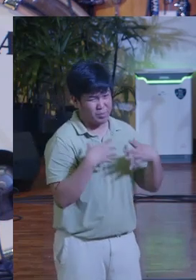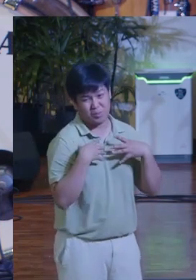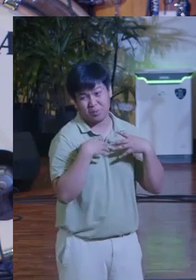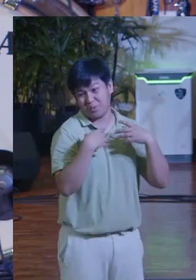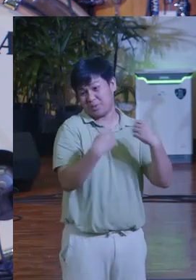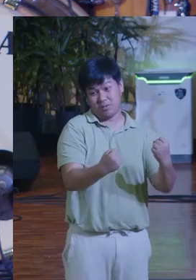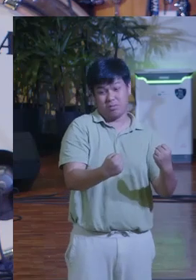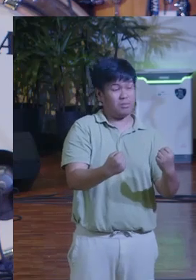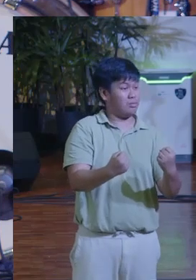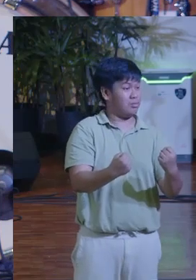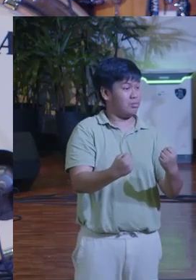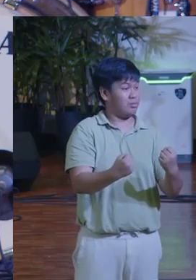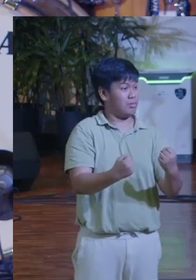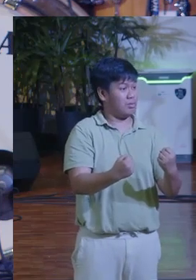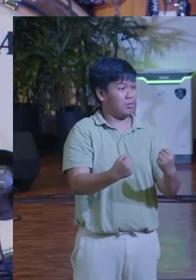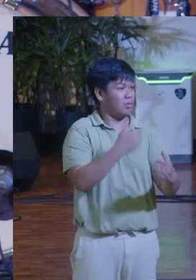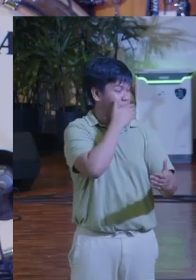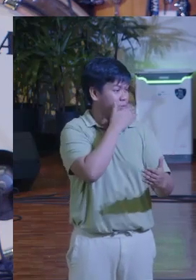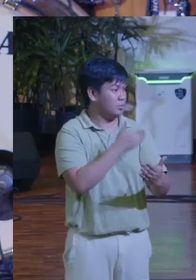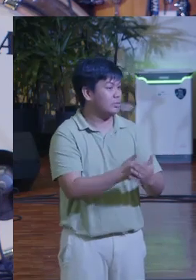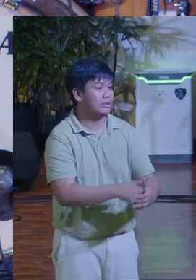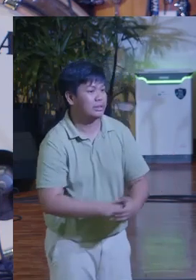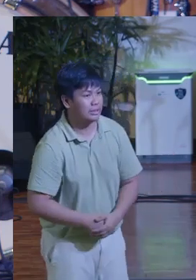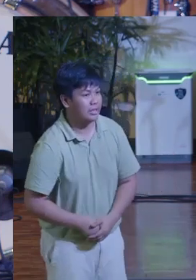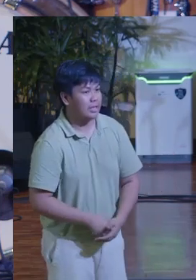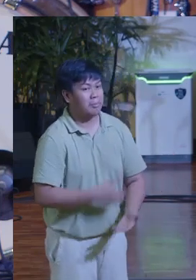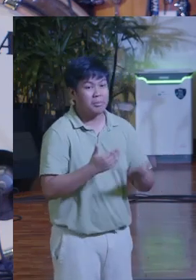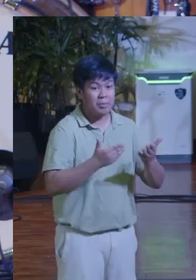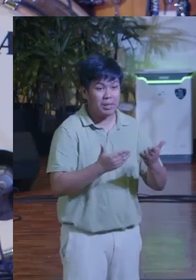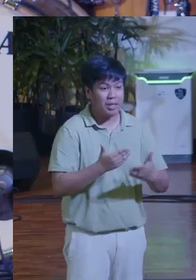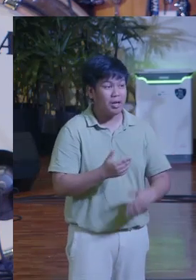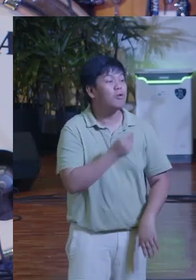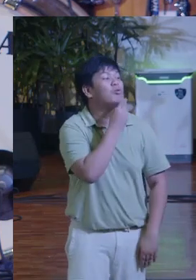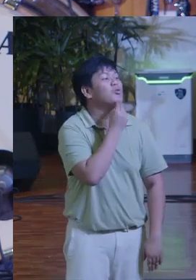malusog. Sa atin ngayon, cute.